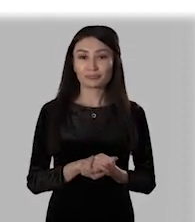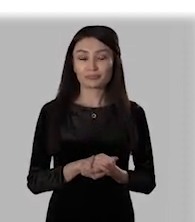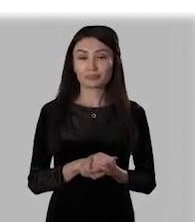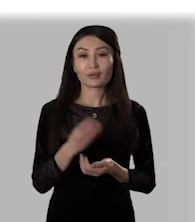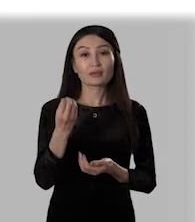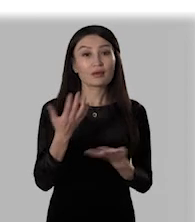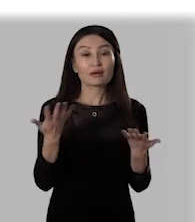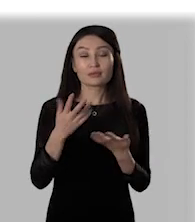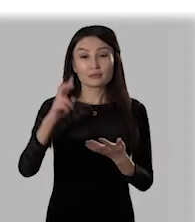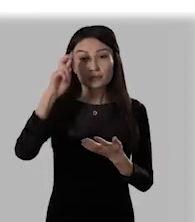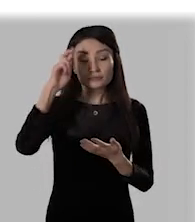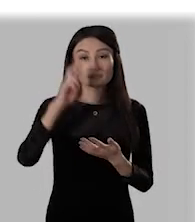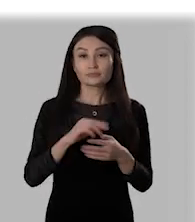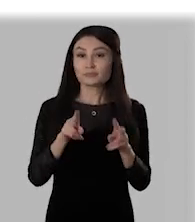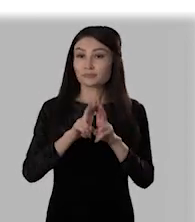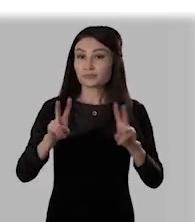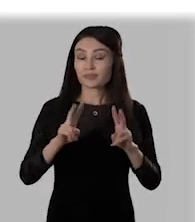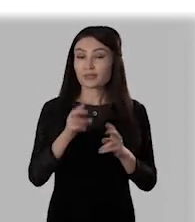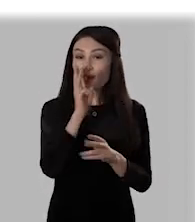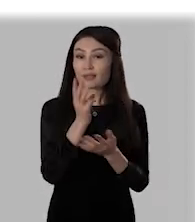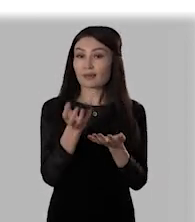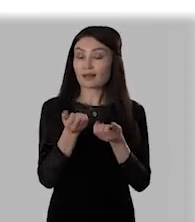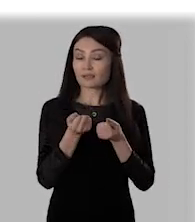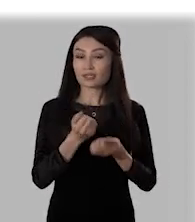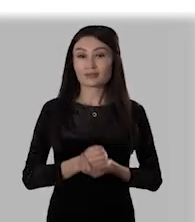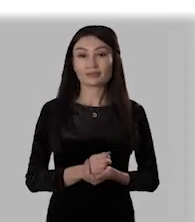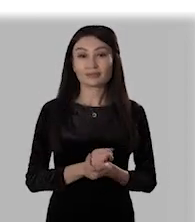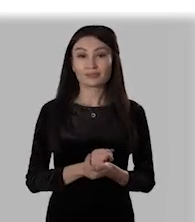Дагы кайсы өлкөлөрдө бирдей айлык алышат?